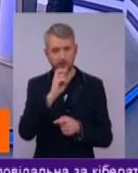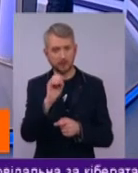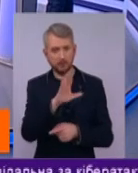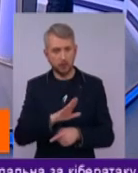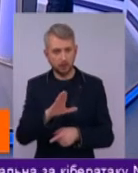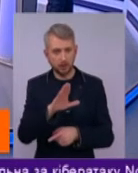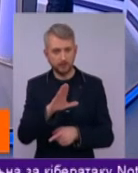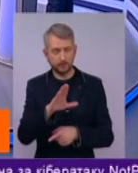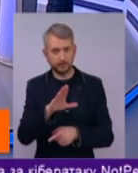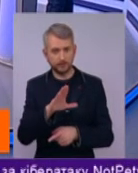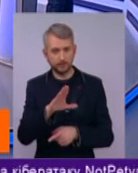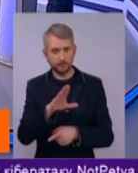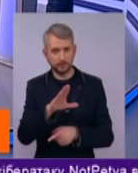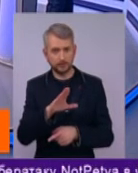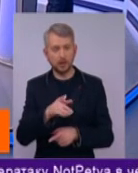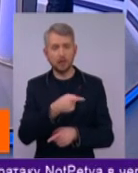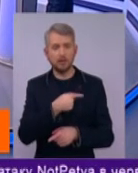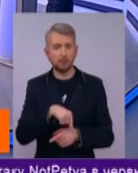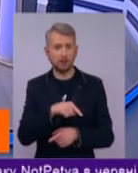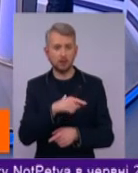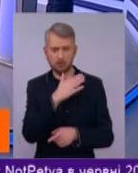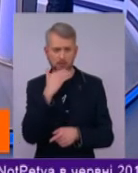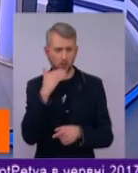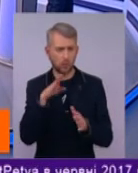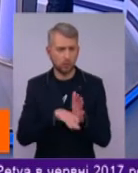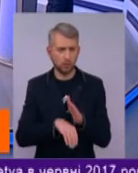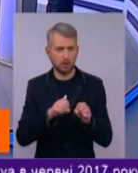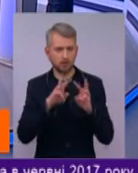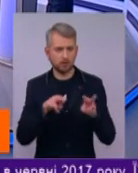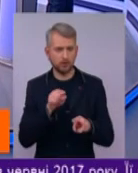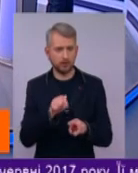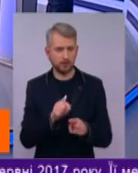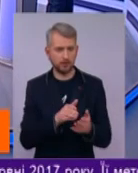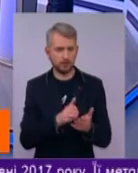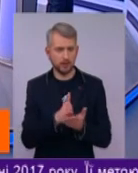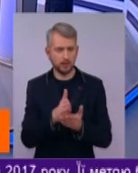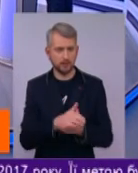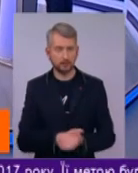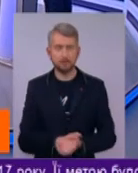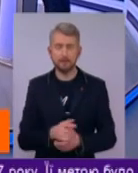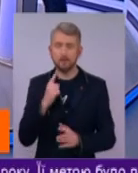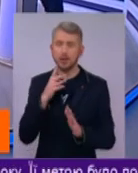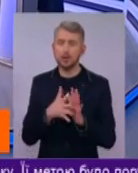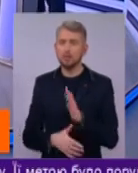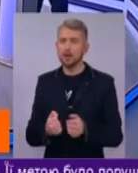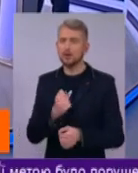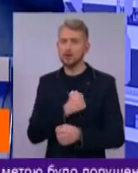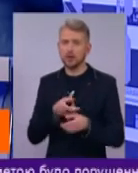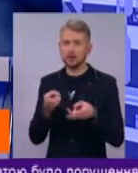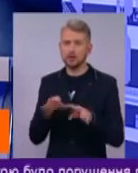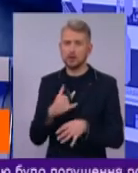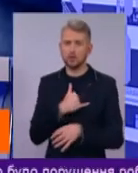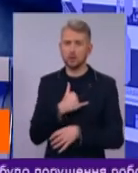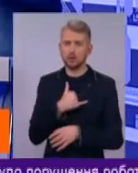Европы, мы гораздо хуже обеспечены в этом плане. Зрозуміло. Панове, на жаль, залишається у